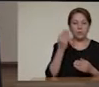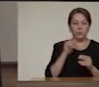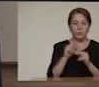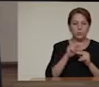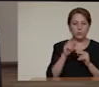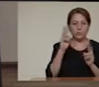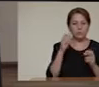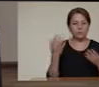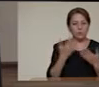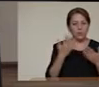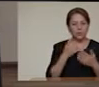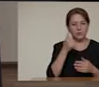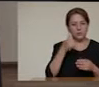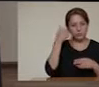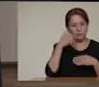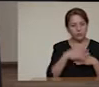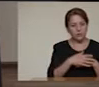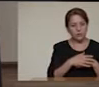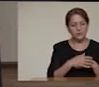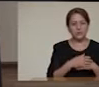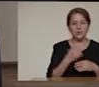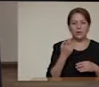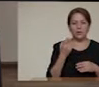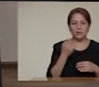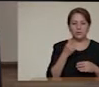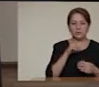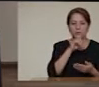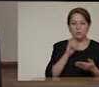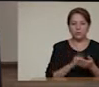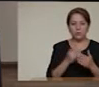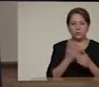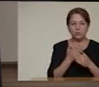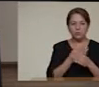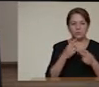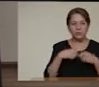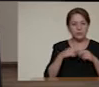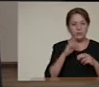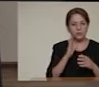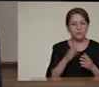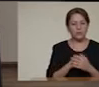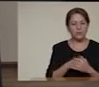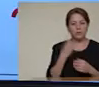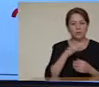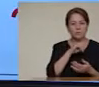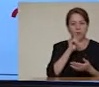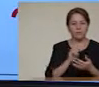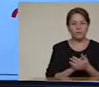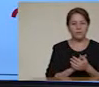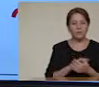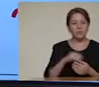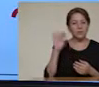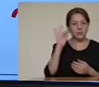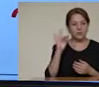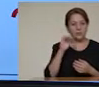darajada yaxshi o'zlashtirganligingizni bir savollar orqali sinab ko'rsam. Birinchi savolimiz: